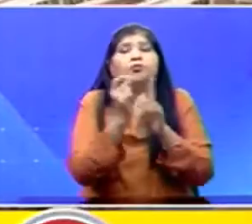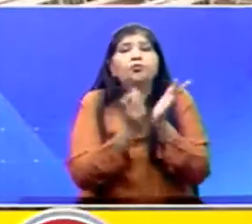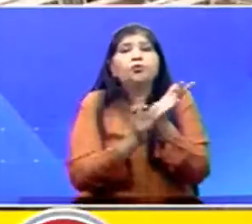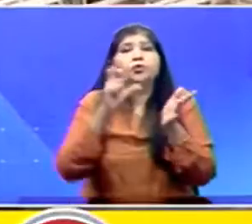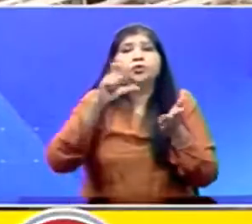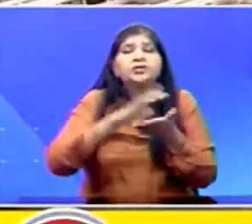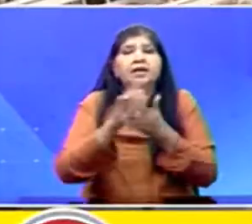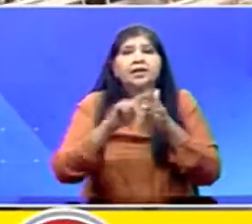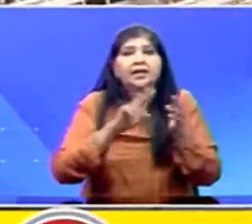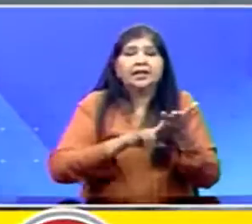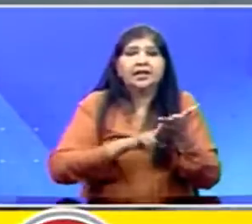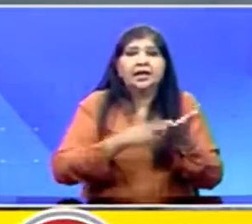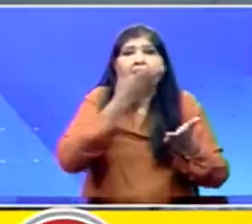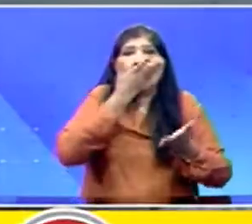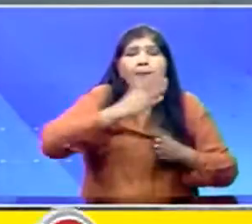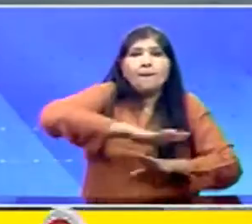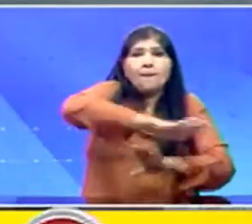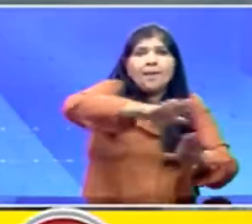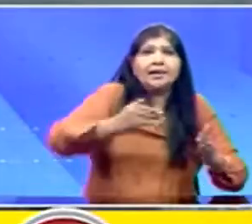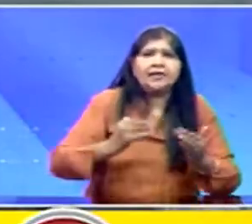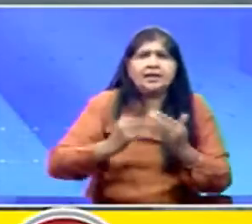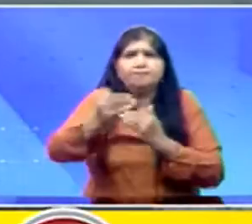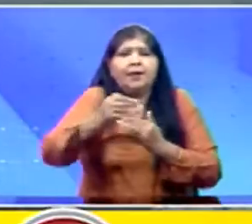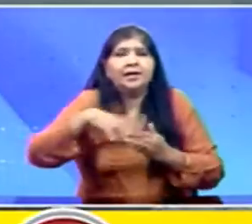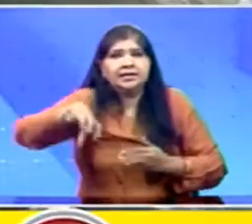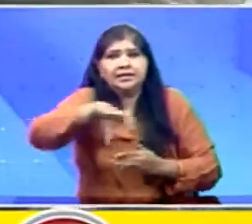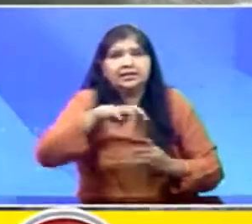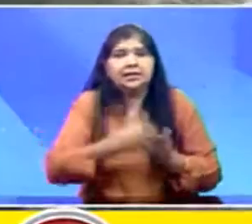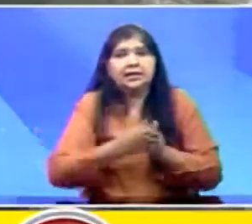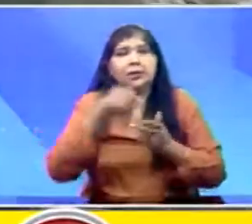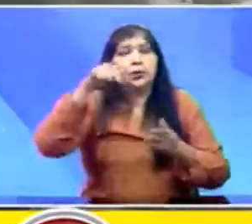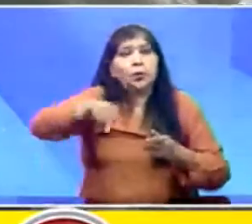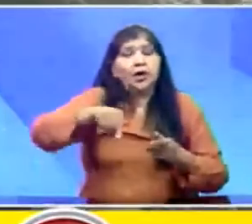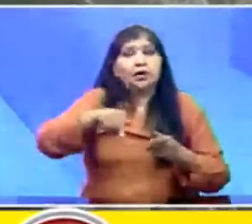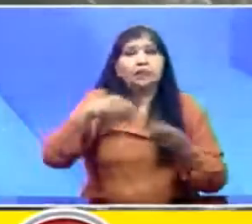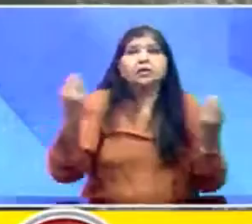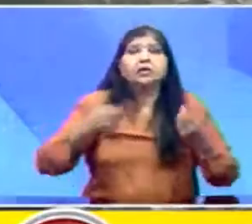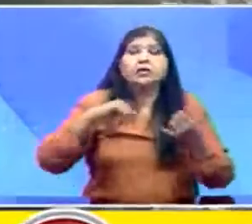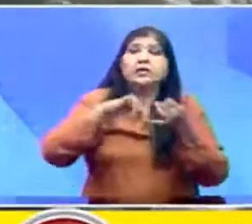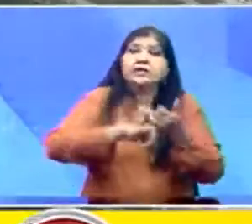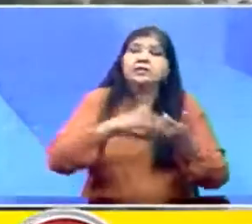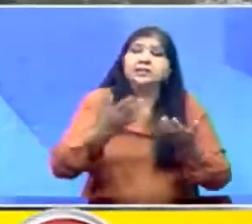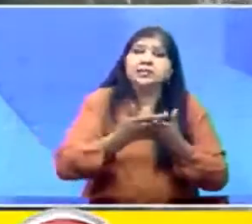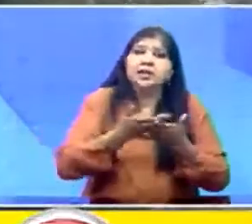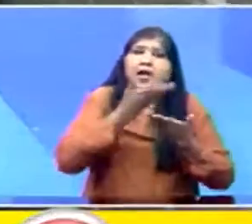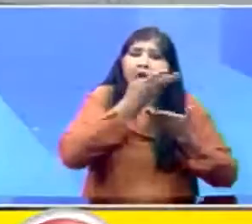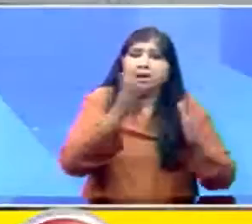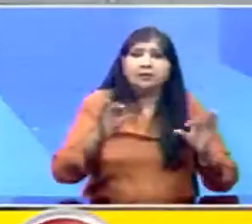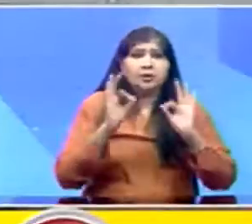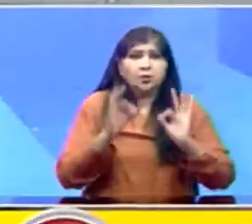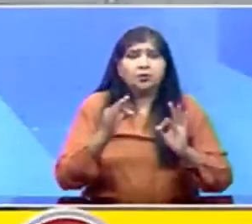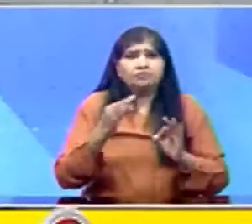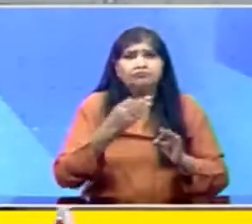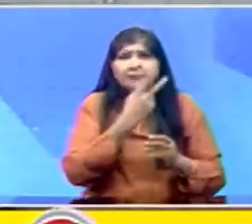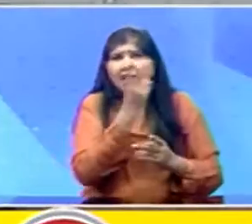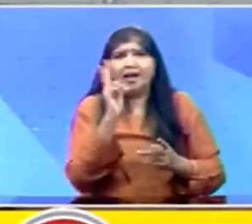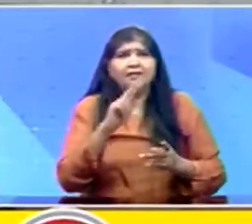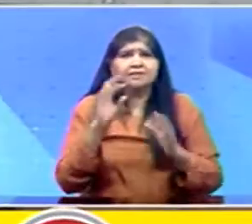पुडुचेरी समंदर के किनारे बसा है वहां के बीचेज और समुद्री खुबसूरती देखने